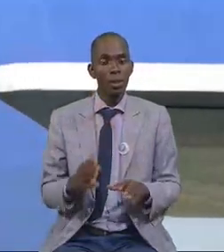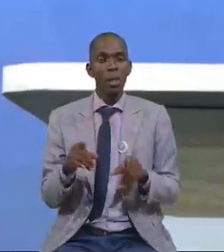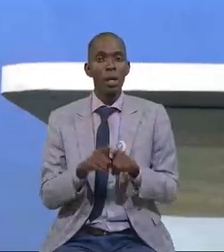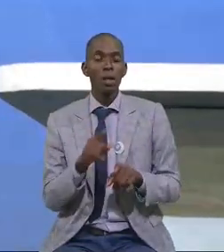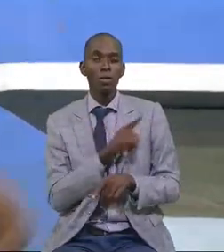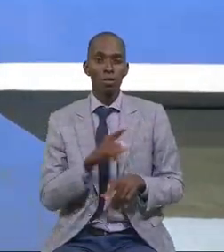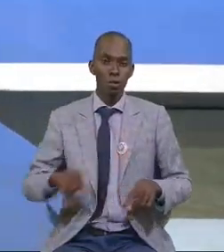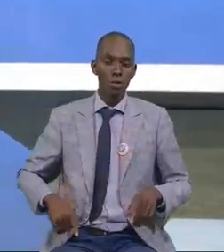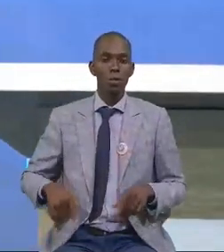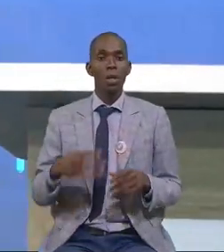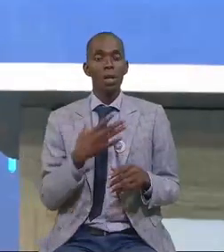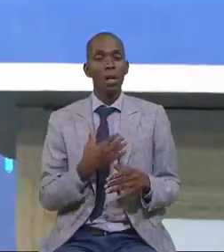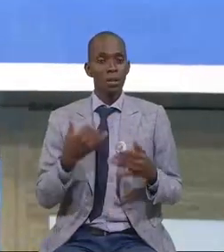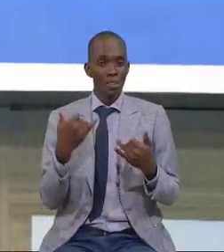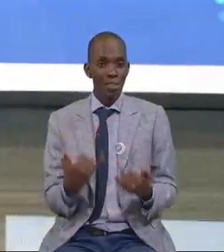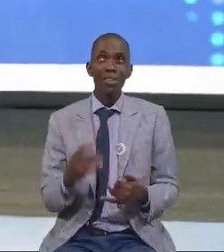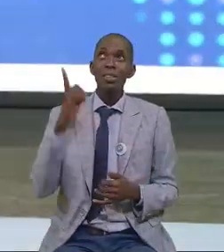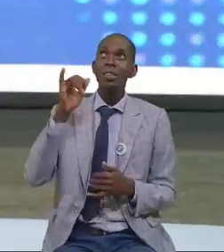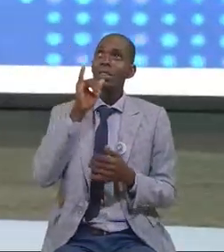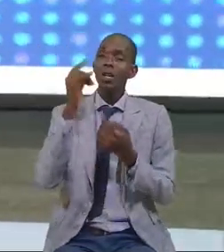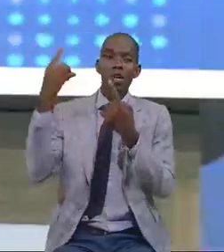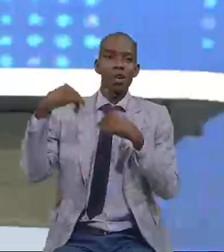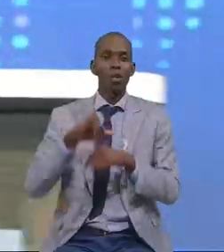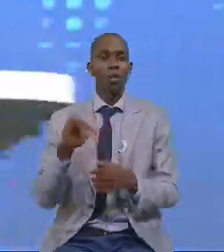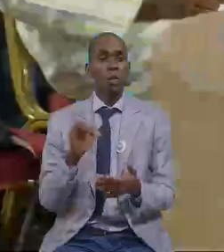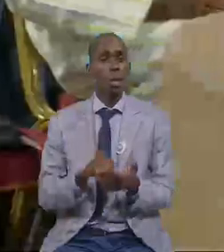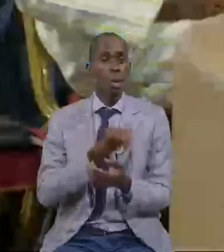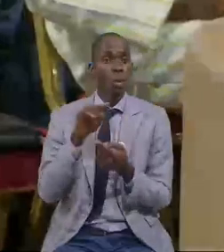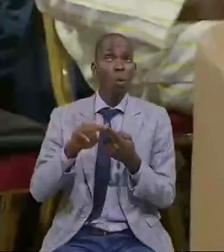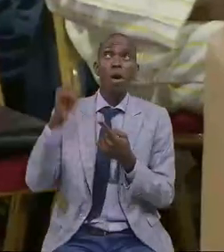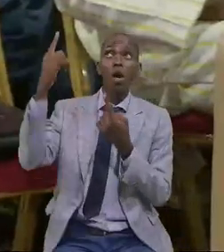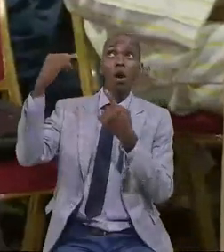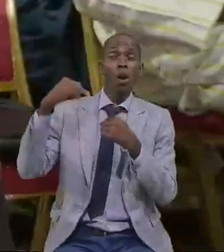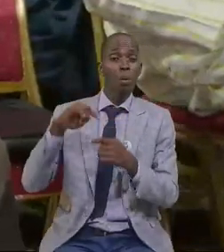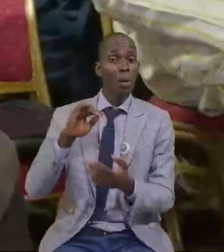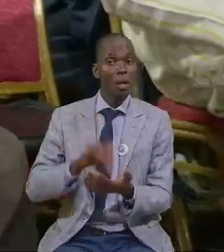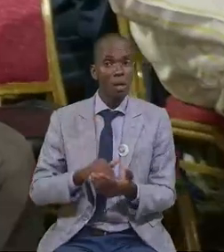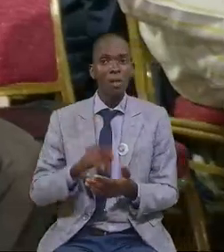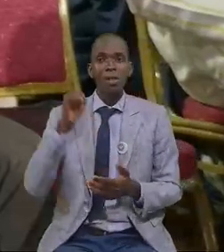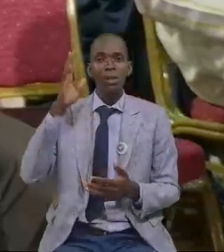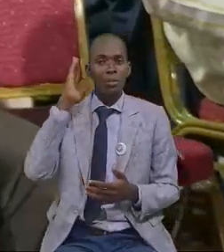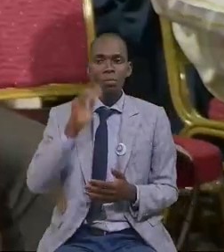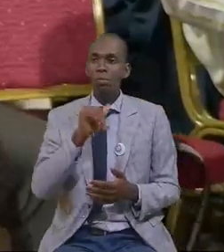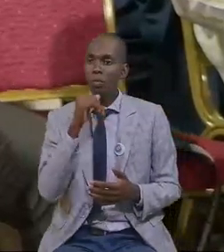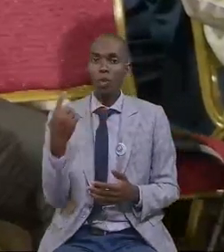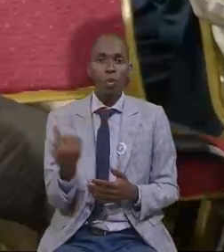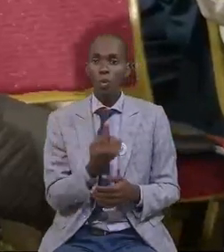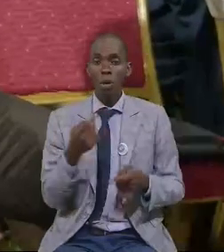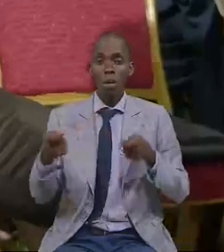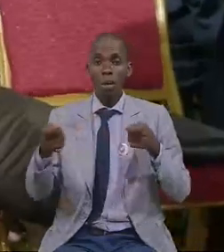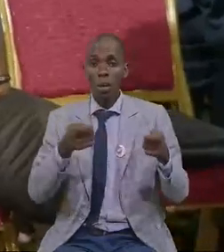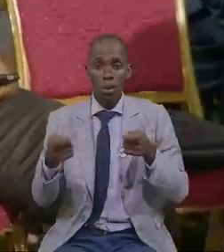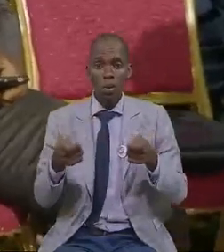Seigneur, et maintenant il reviendra. Et lorsqu'il reviendra, alors non seulement